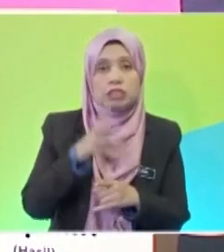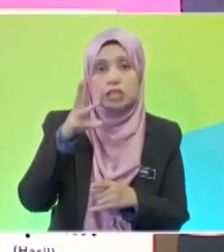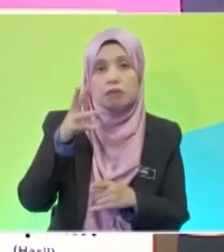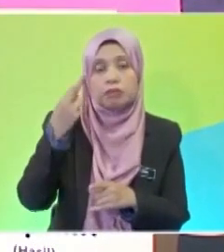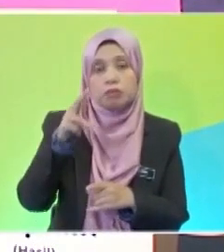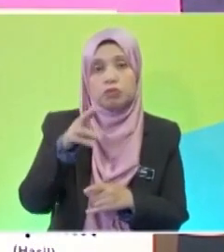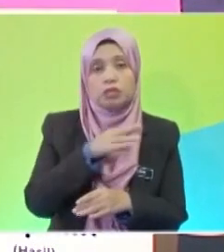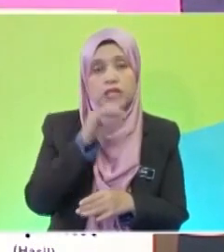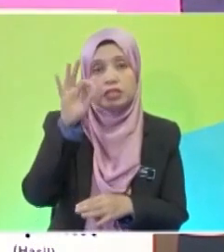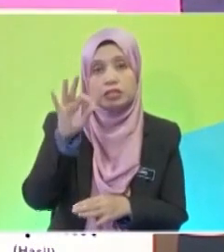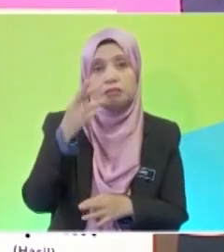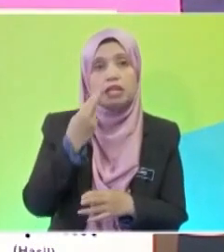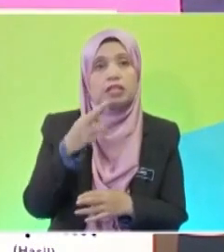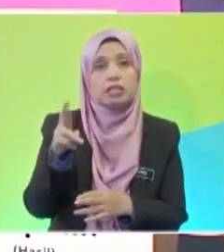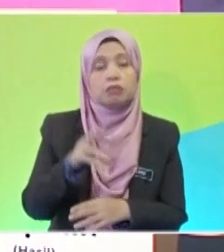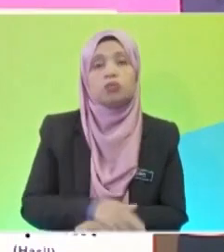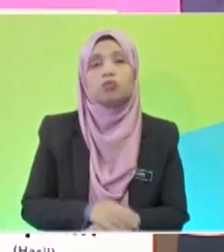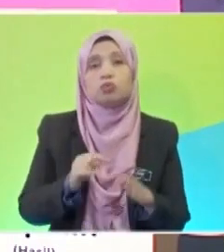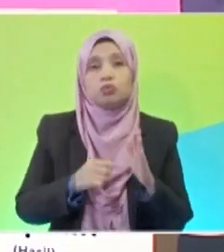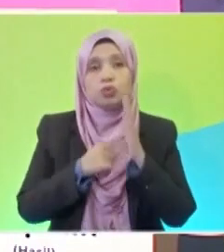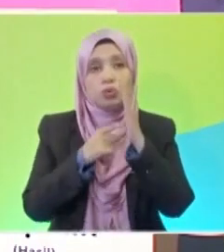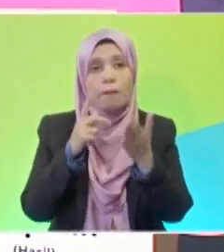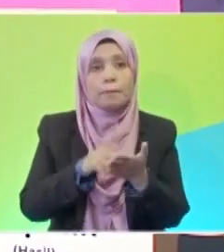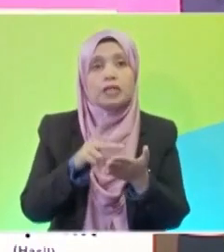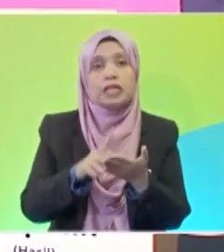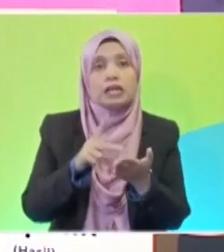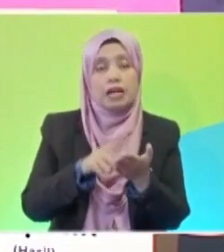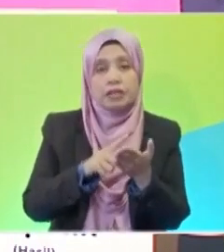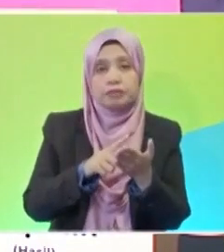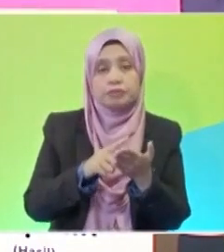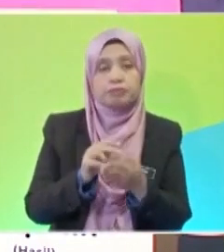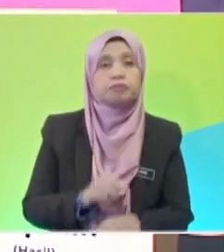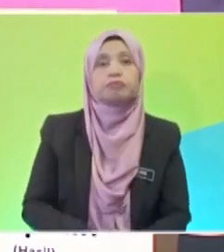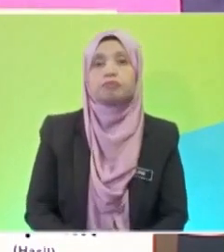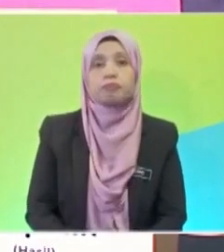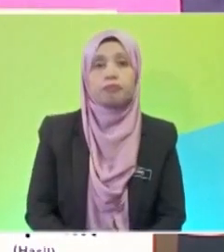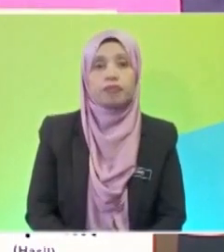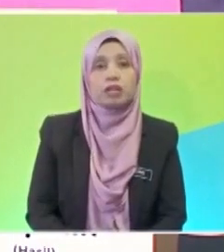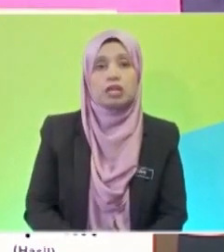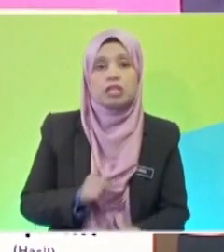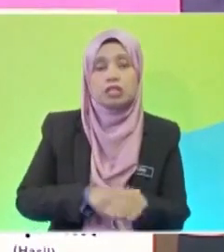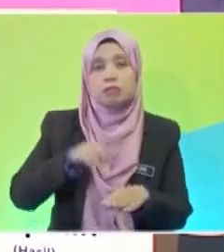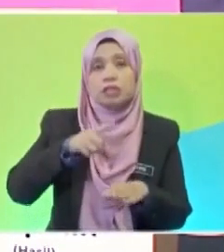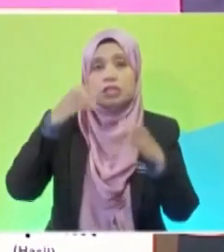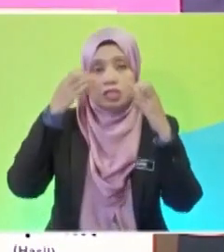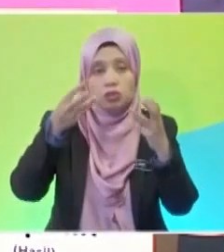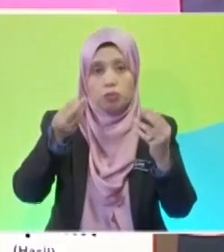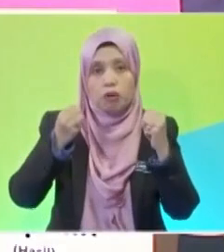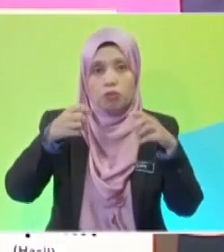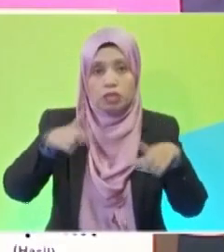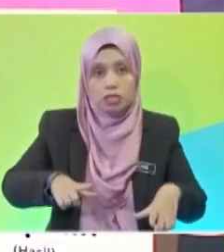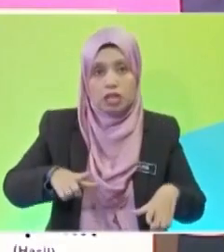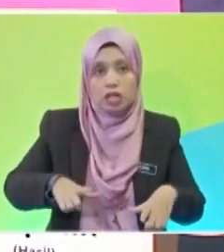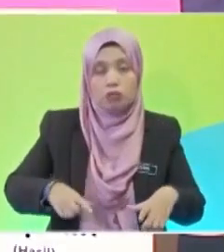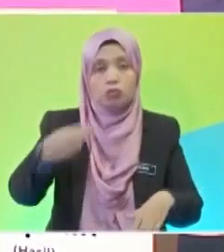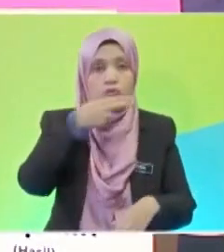dan RM9,000. Okey, tunjuk pengiraan itu. Dalam pengiraan, kena tunjuk. Okey, di mana cikgu nak letak? Dalam akaun pengasingan